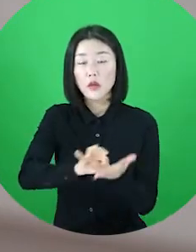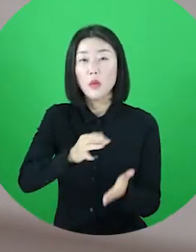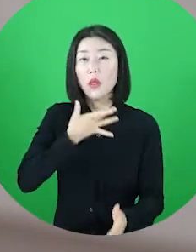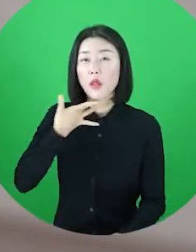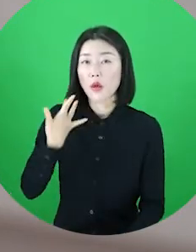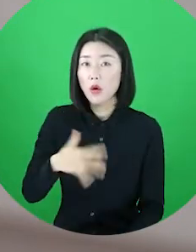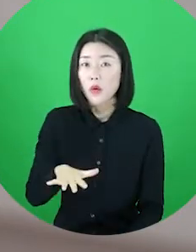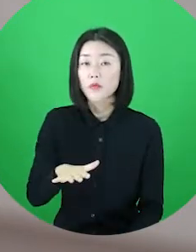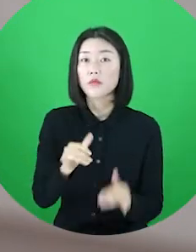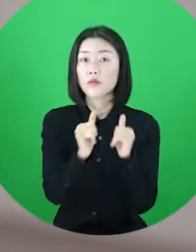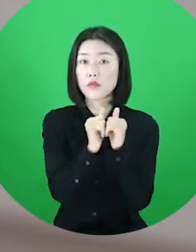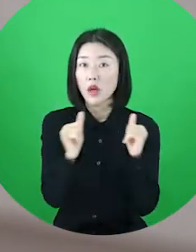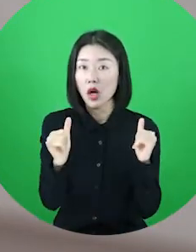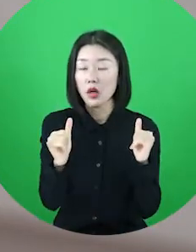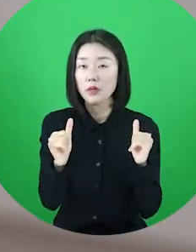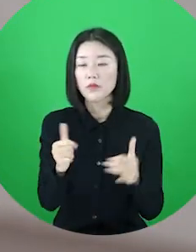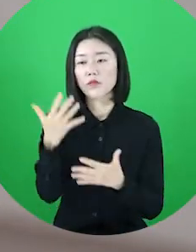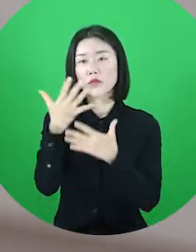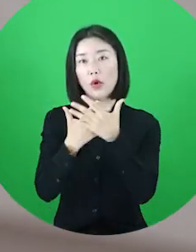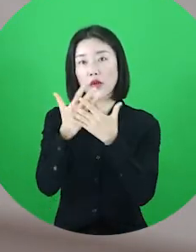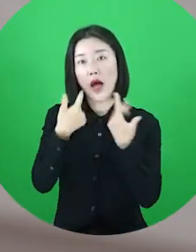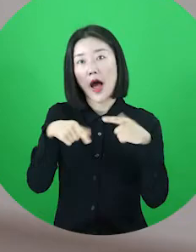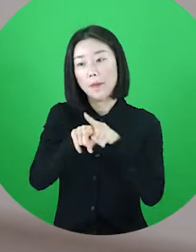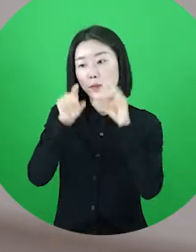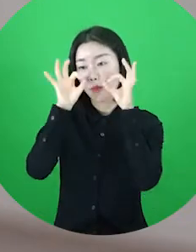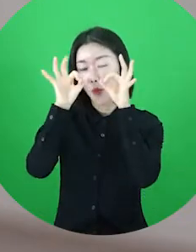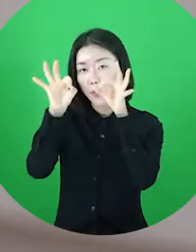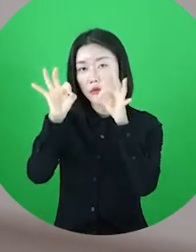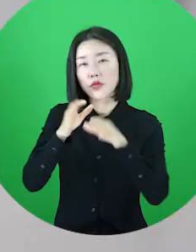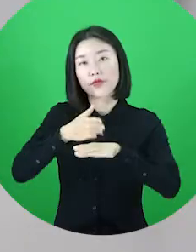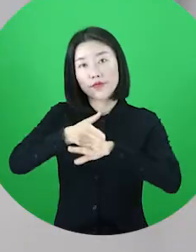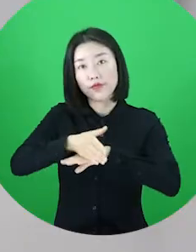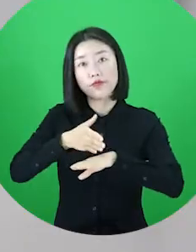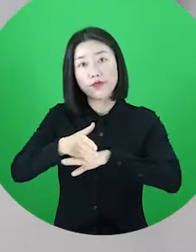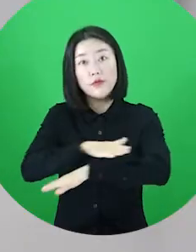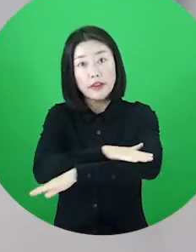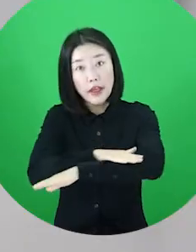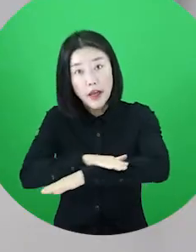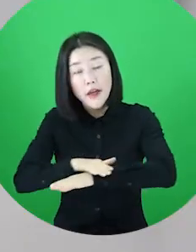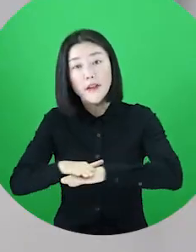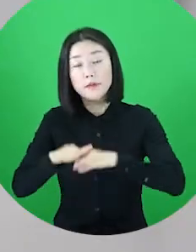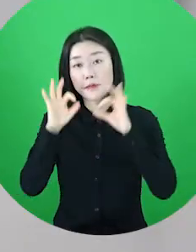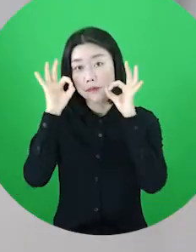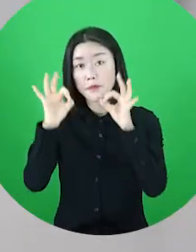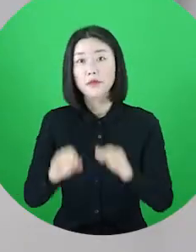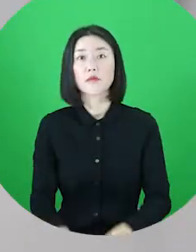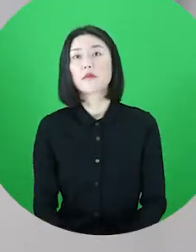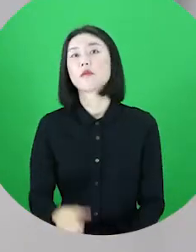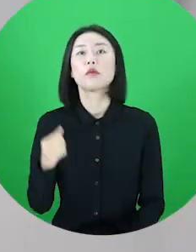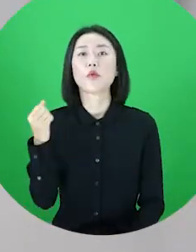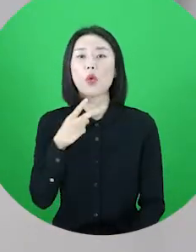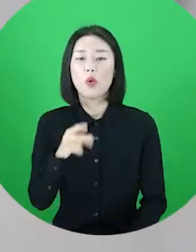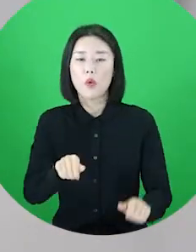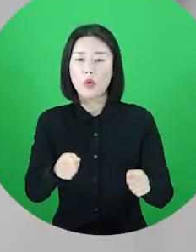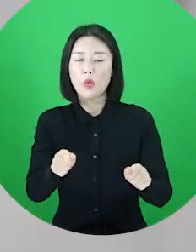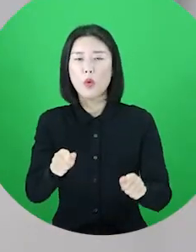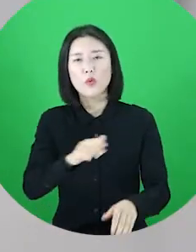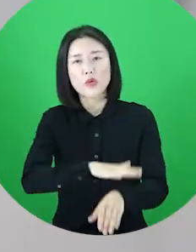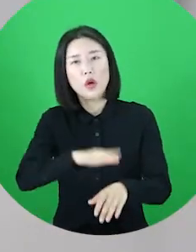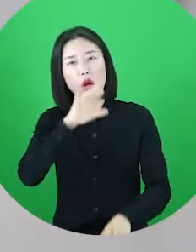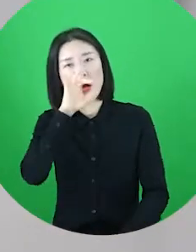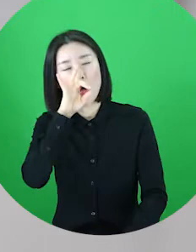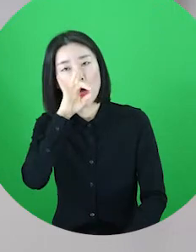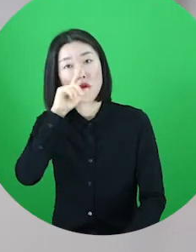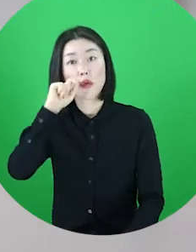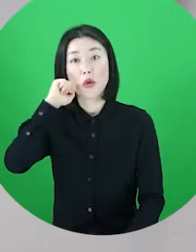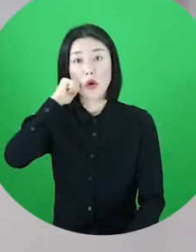친구들은 영상을 보면서 천천히 따라해 주세요. 혹시 하면서 어려운 점이 있다면